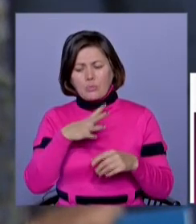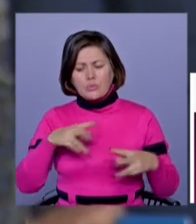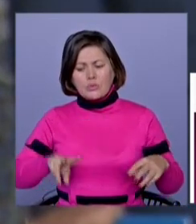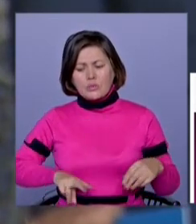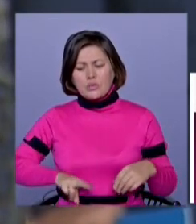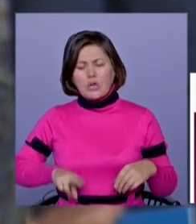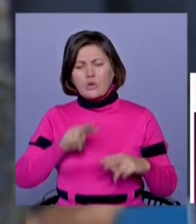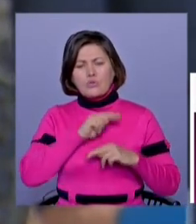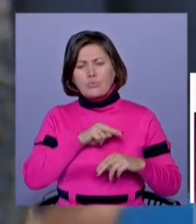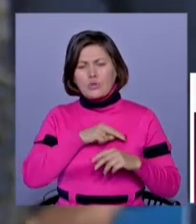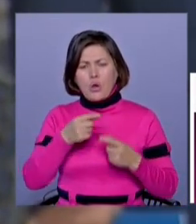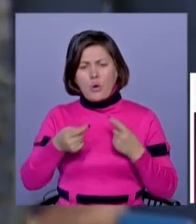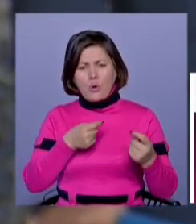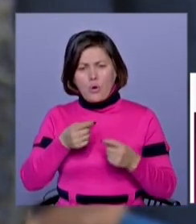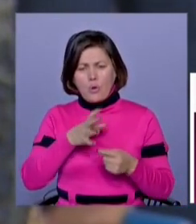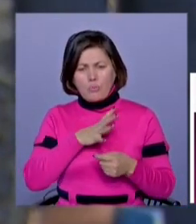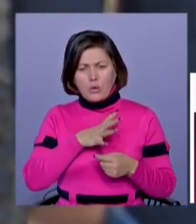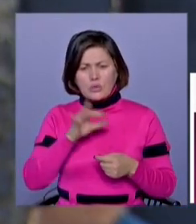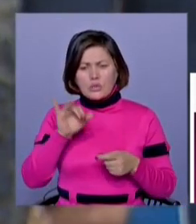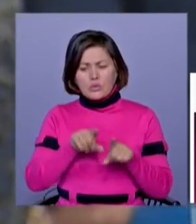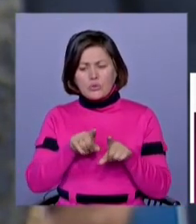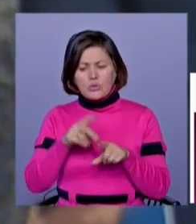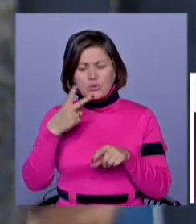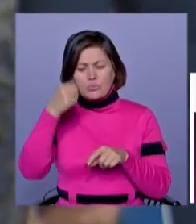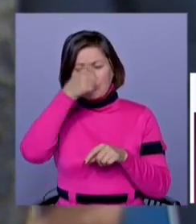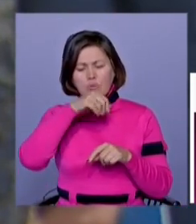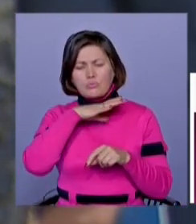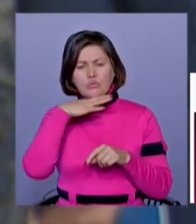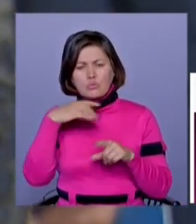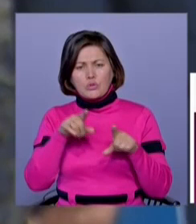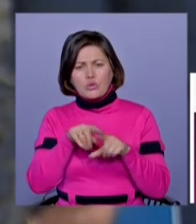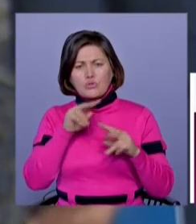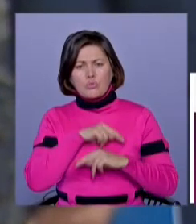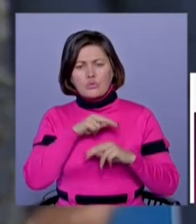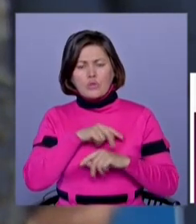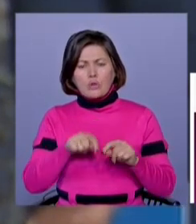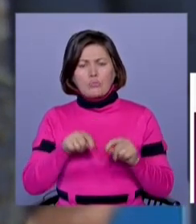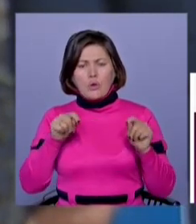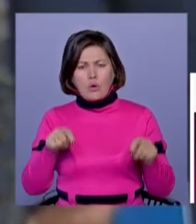болып 20 жыл жұмыс істеді. 20 жылдың ішінде көптеген жұмыстар ашылды.